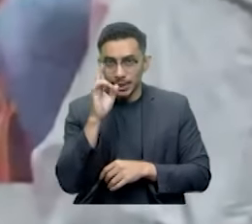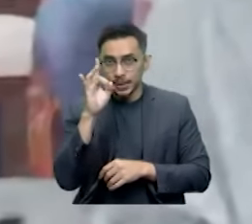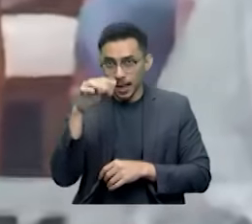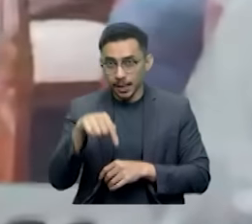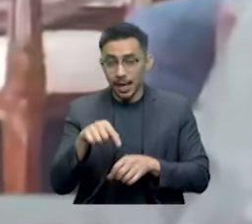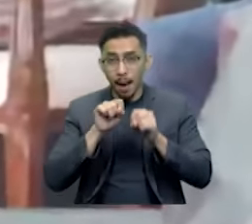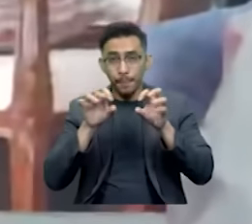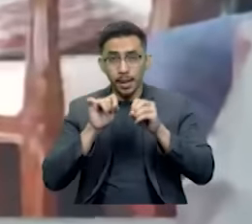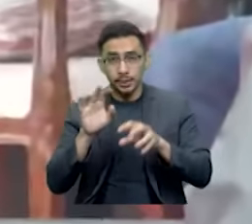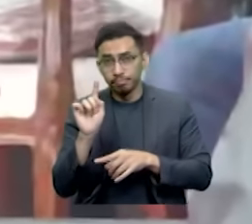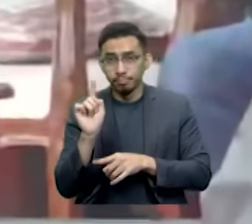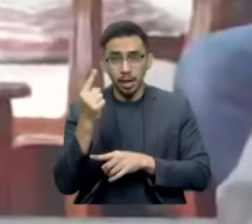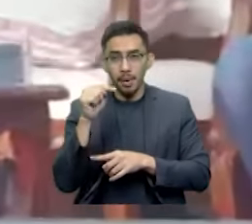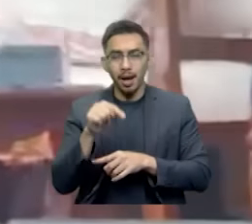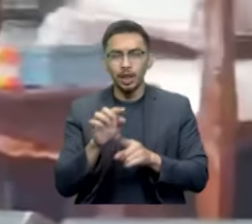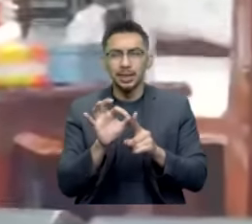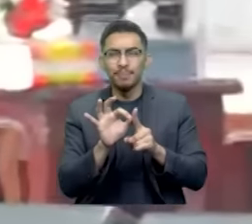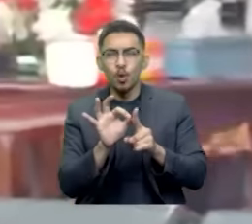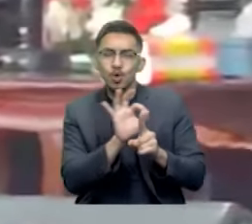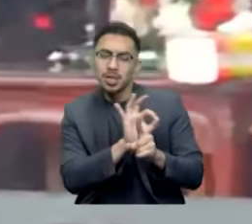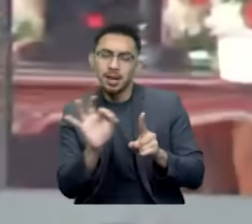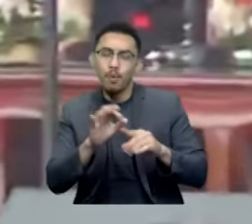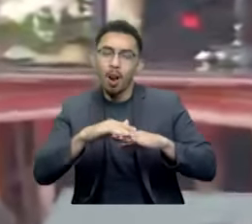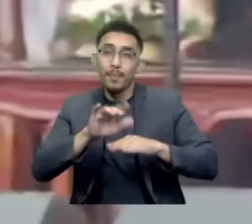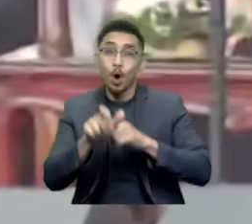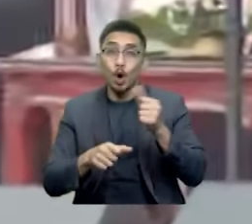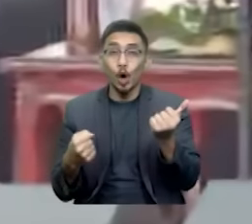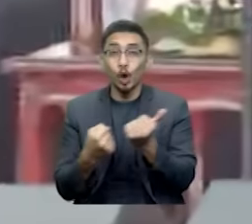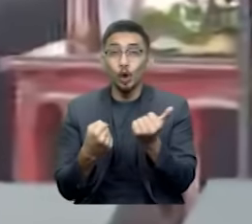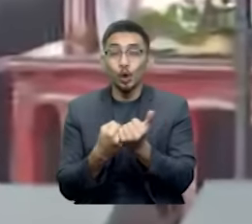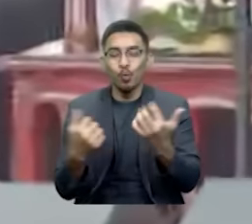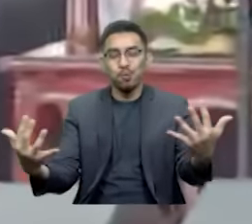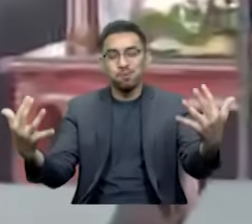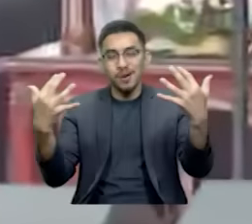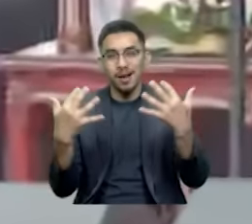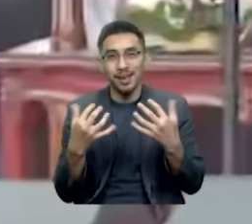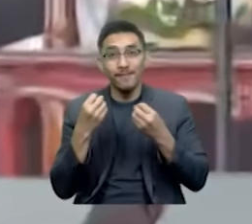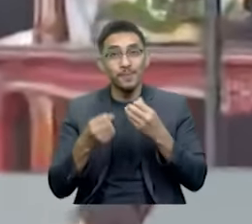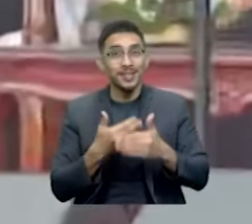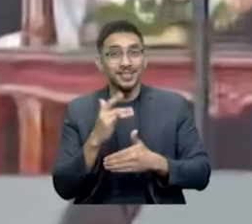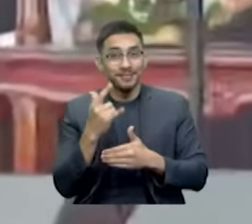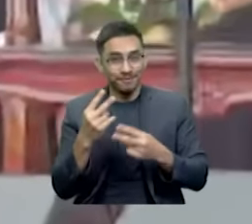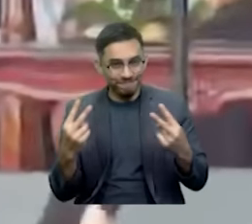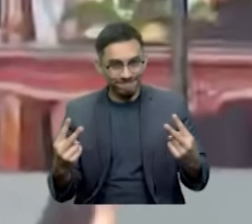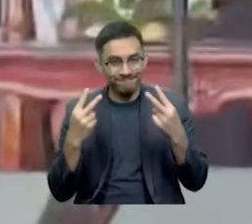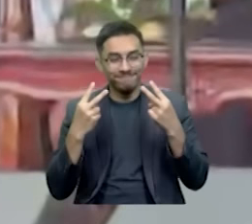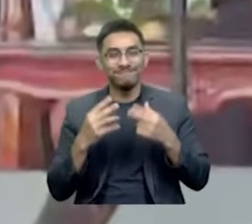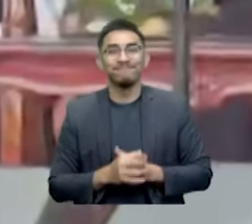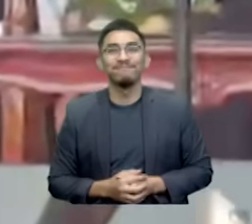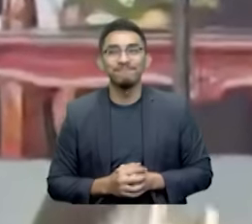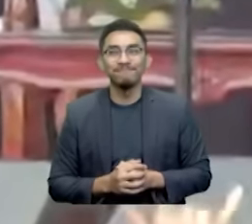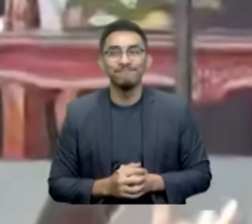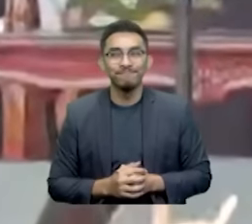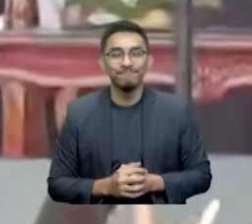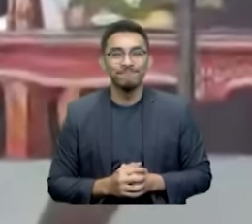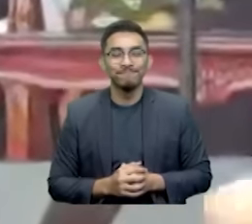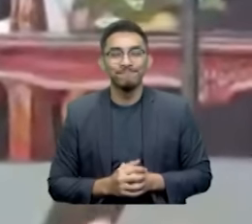ini. Kampanye terbuka perdana ini dihadiri puluhan ribu pendukung. Seputar iNews yang akan segera kembali sesaat lagi, tetaplah bersama